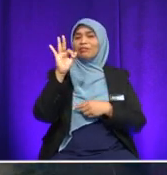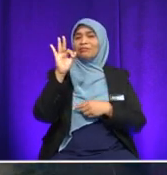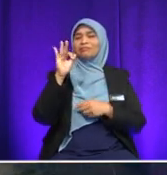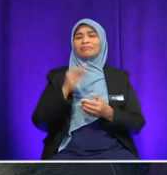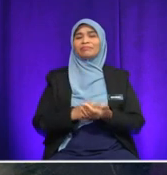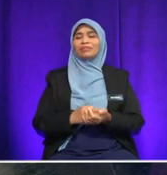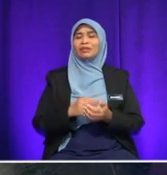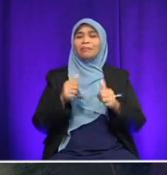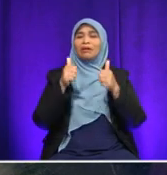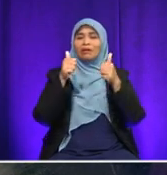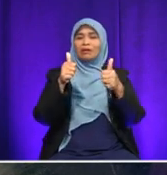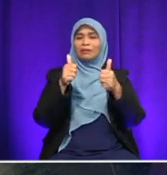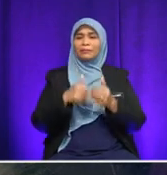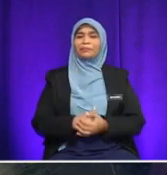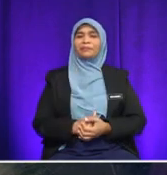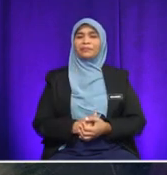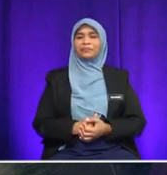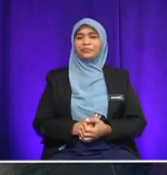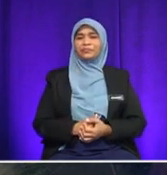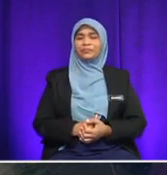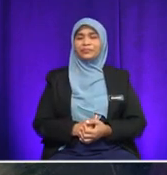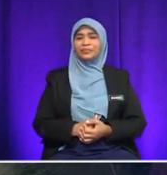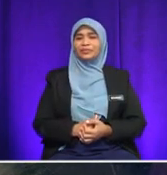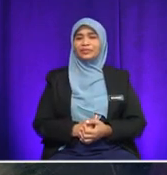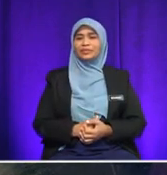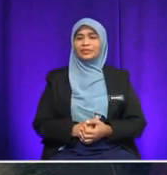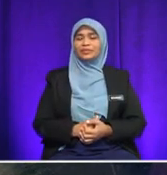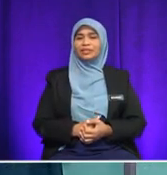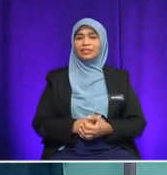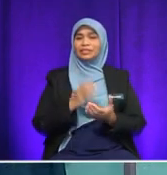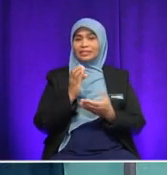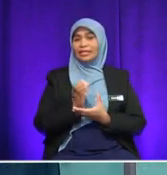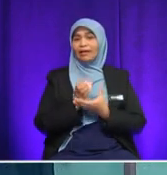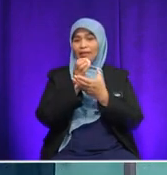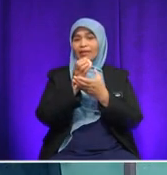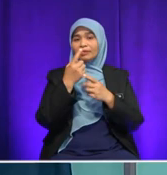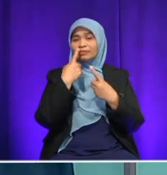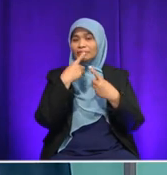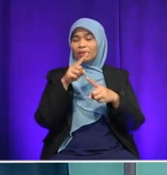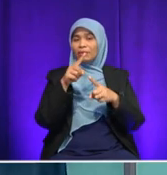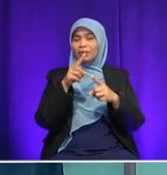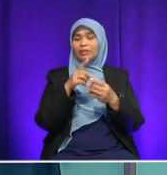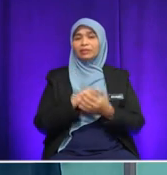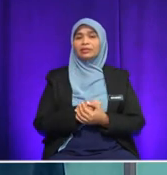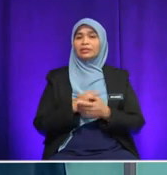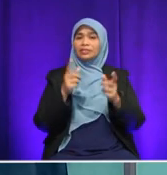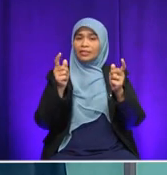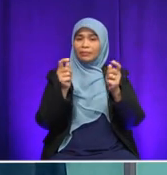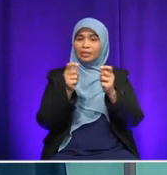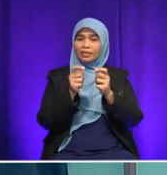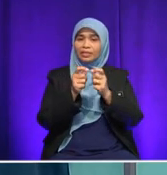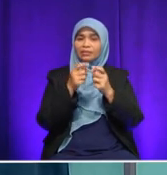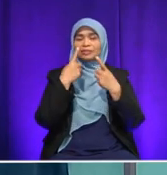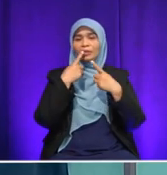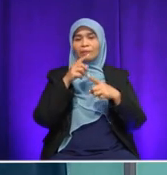Terbaiklah. Baguslah Imran. Okey. Baik, kita tengok cadangan jawapan. Betul ya? Okey, seperti yang telah Alif Imran nyatakan